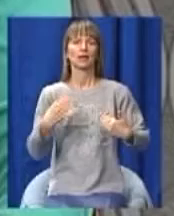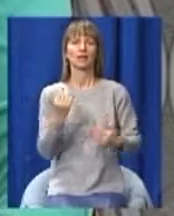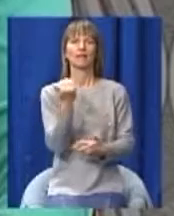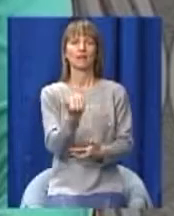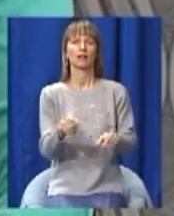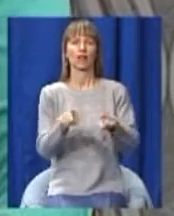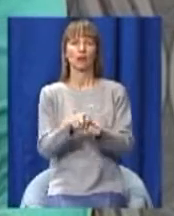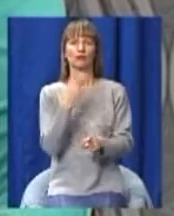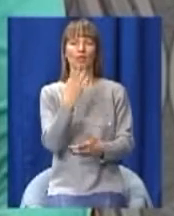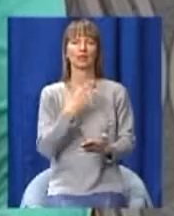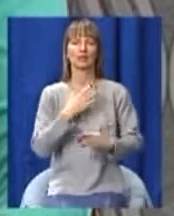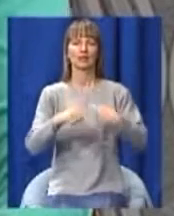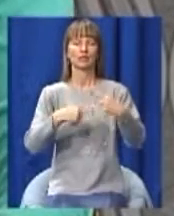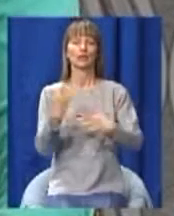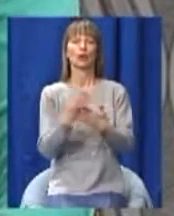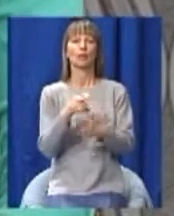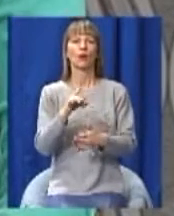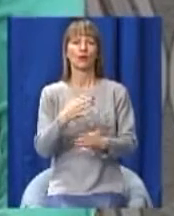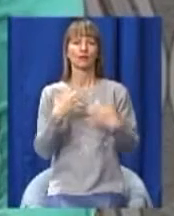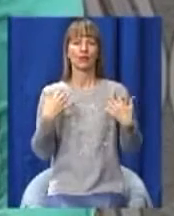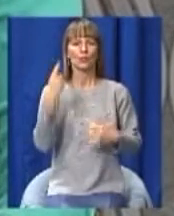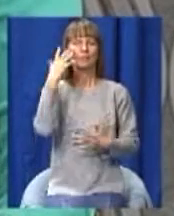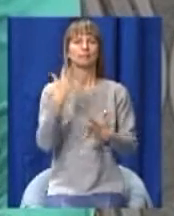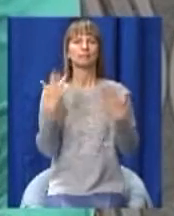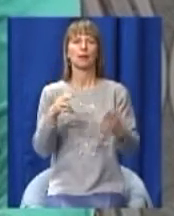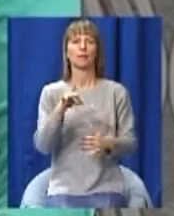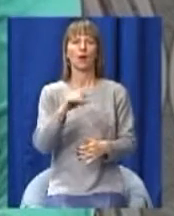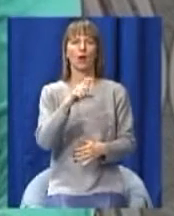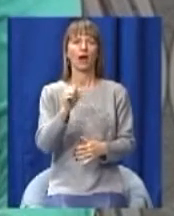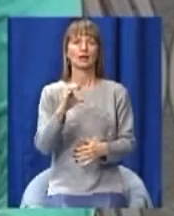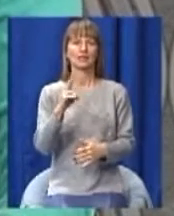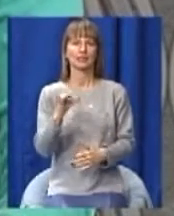вам також переглянути нашу наступну рубрику про тварин і дізнатися більше про хаски.